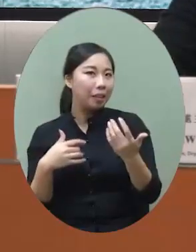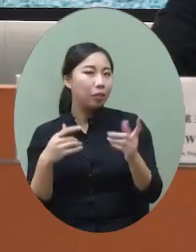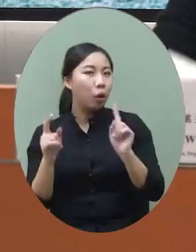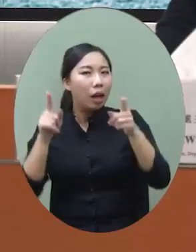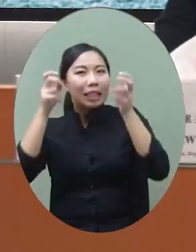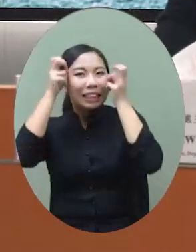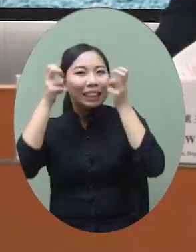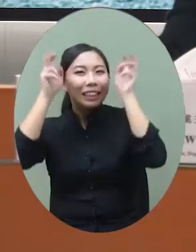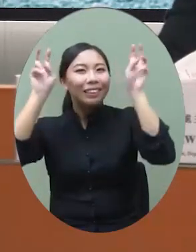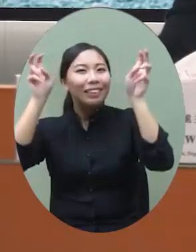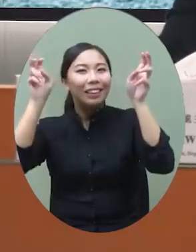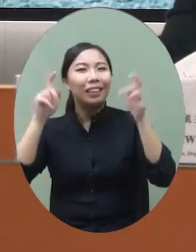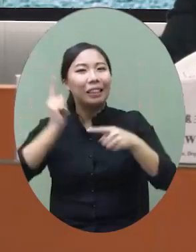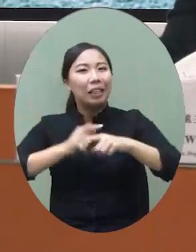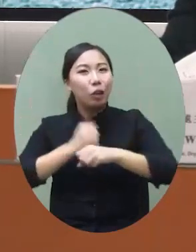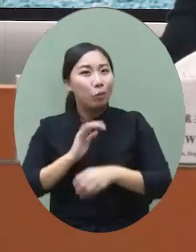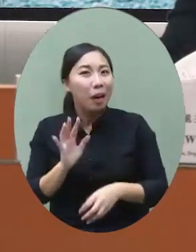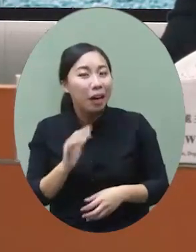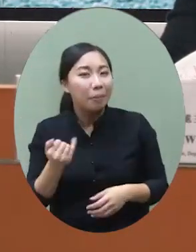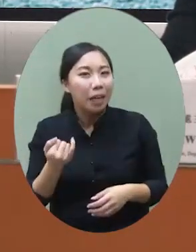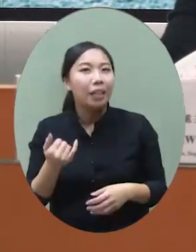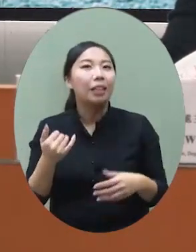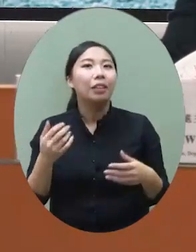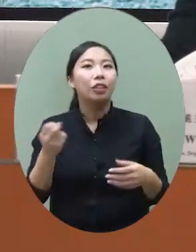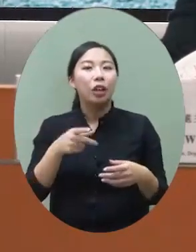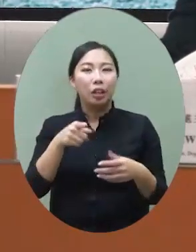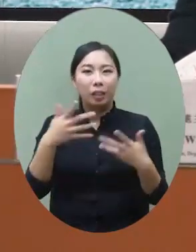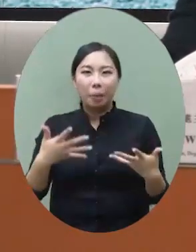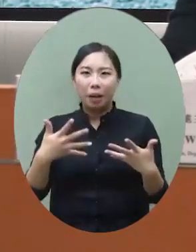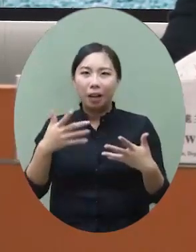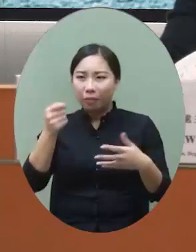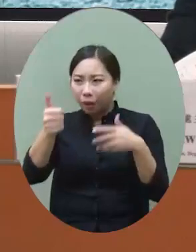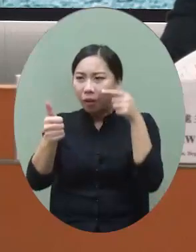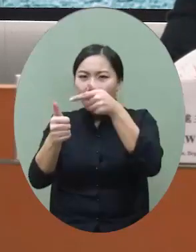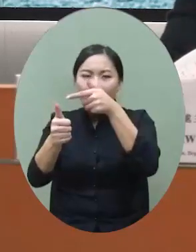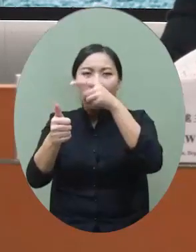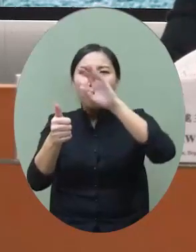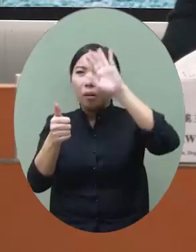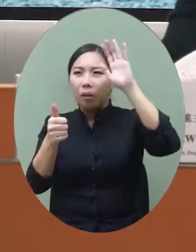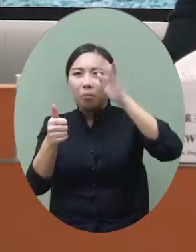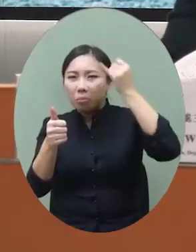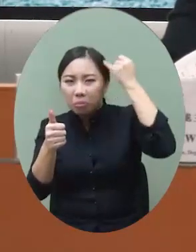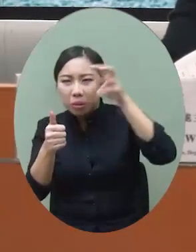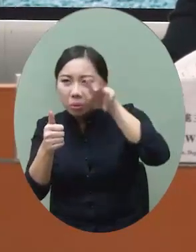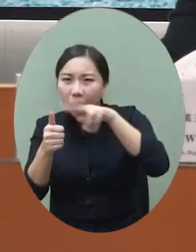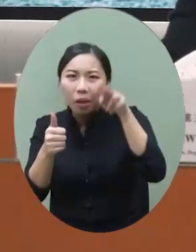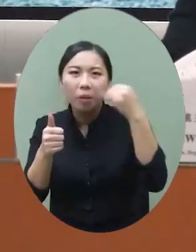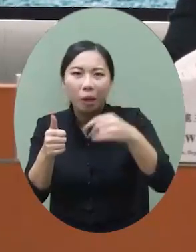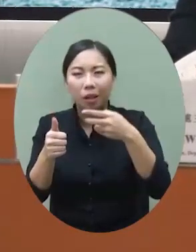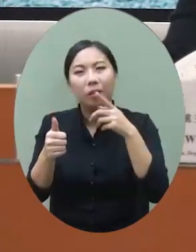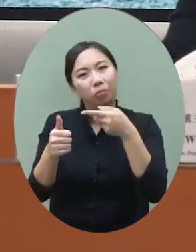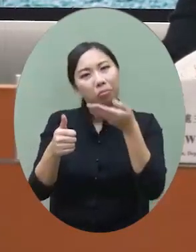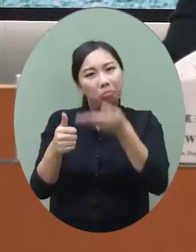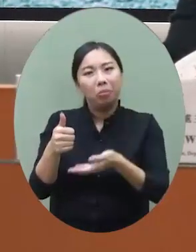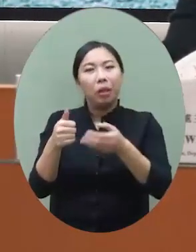問題咧，就想問翻，即係今日都有一啲緣合不明個案咧，張醫生可唔可以講多少少可能其他個案，即係可能佢哋嘅職業啊，或者有冇啲